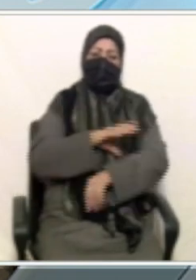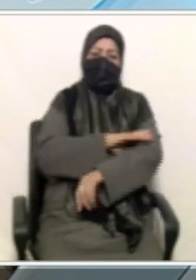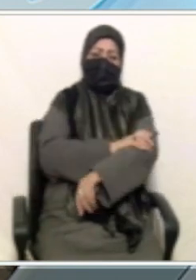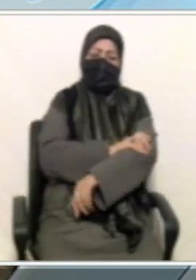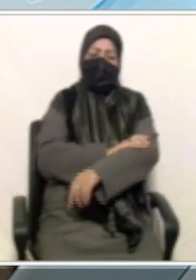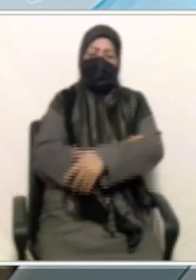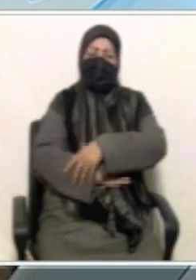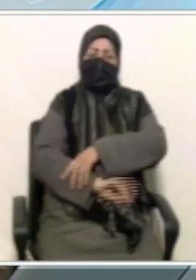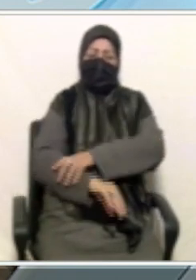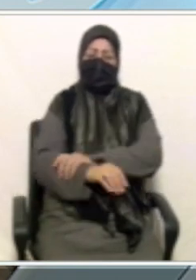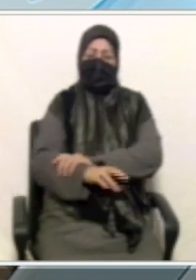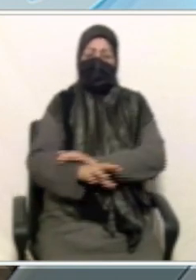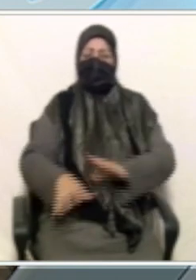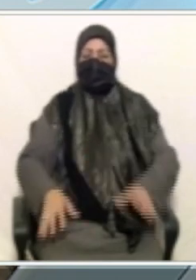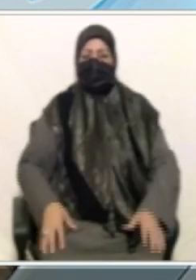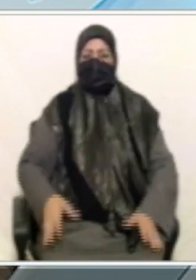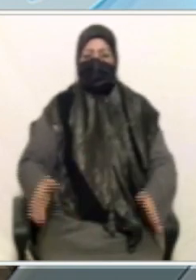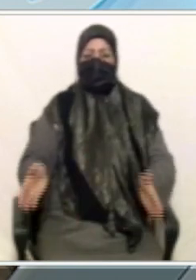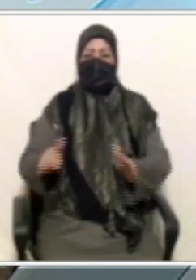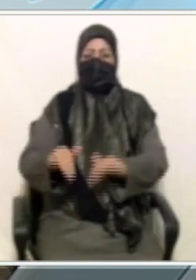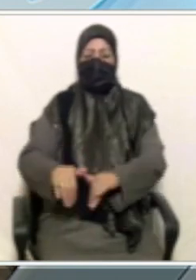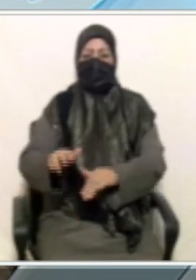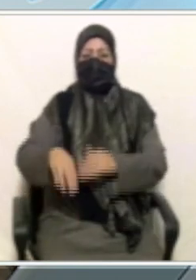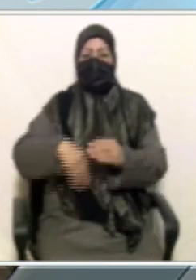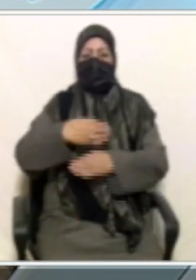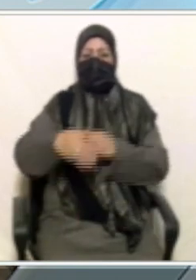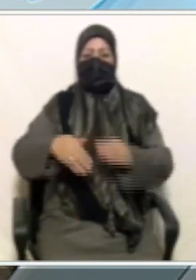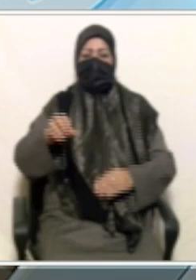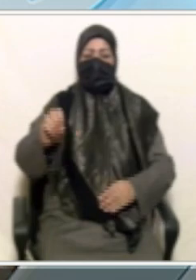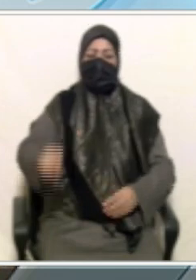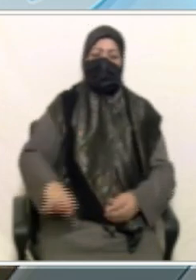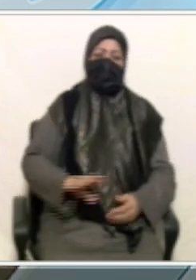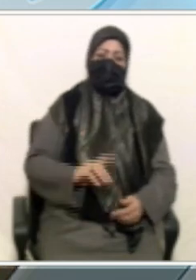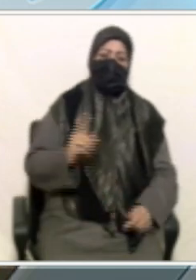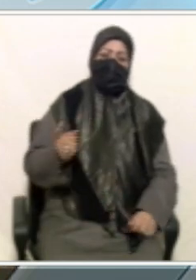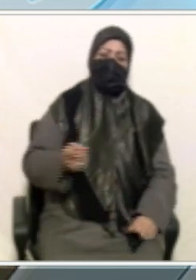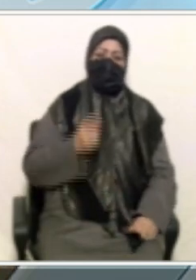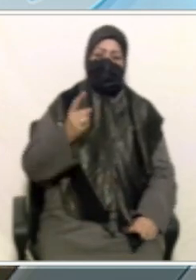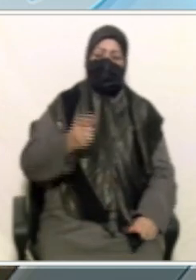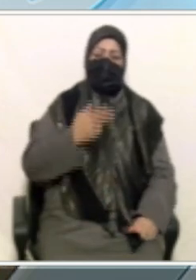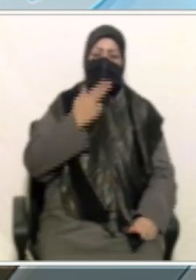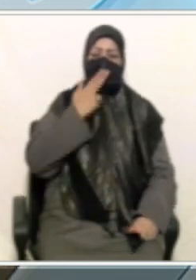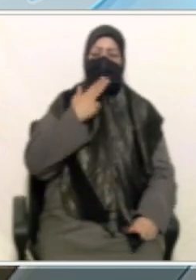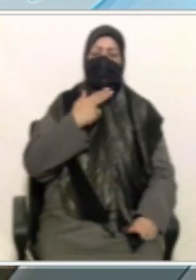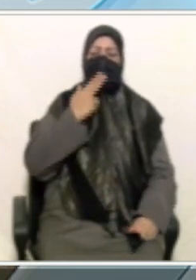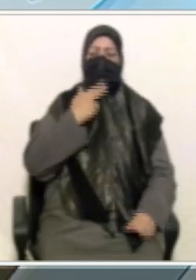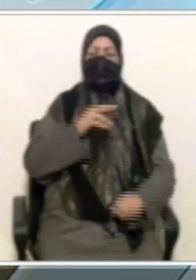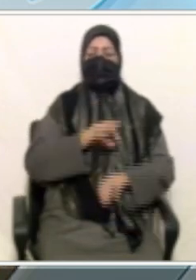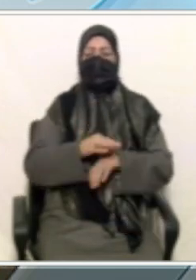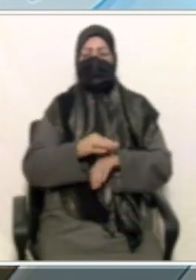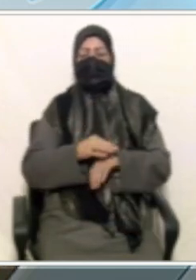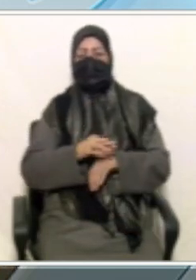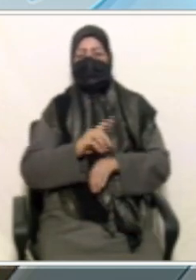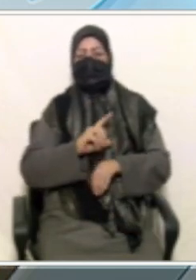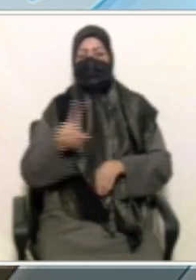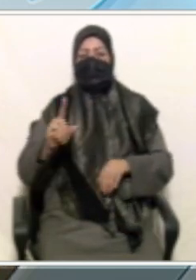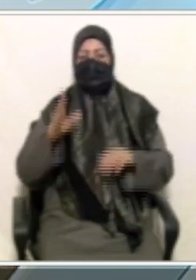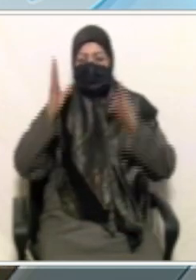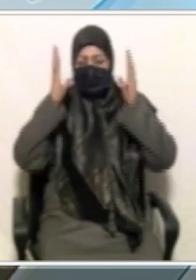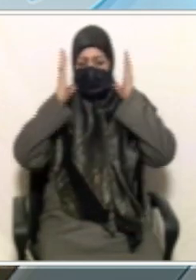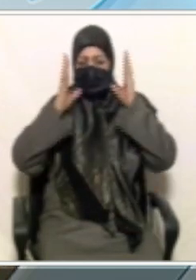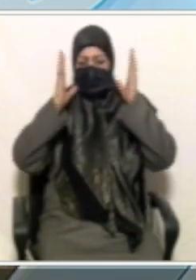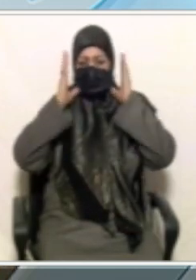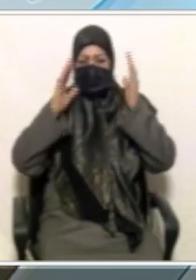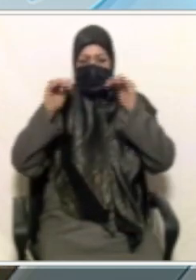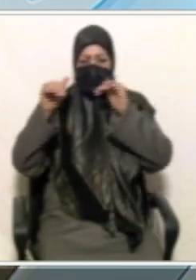خرقة ويدفن. هذا من كرامة الإنسان أولا من بعض أجزائه، ولا تصح صلاة الجنازة إلا على مكتمل الأركان أو